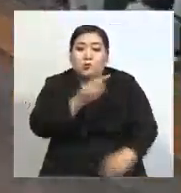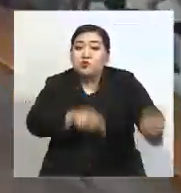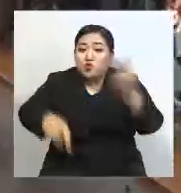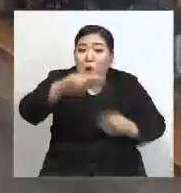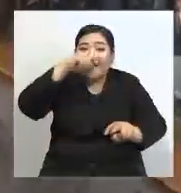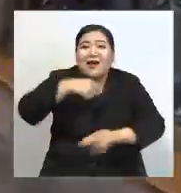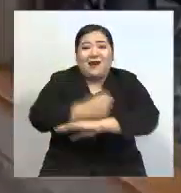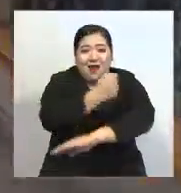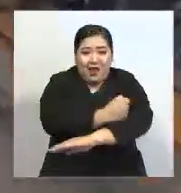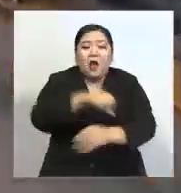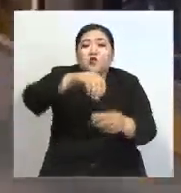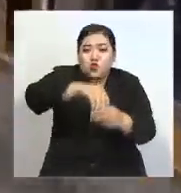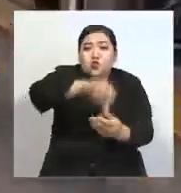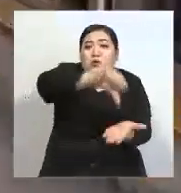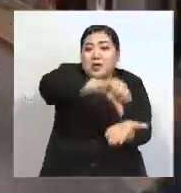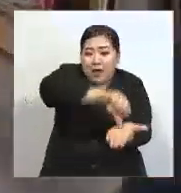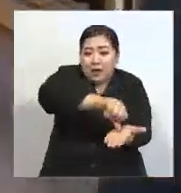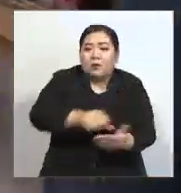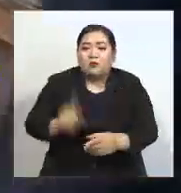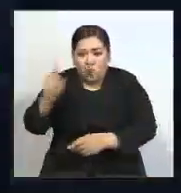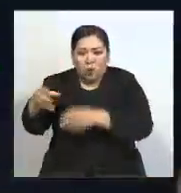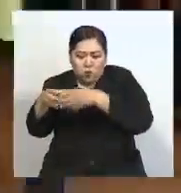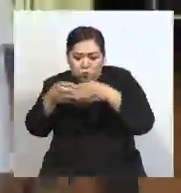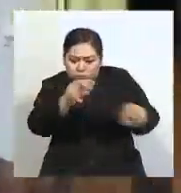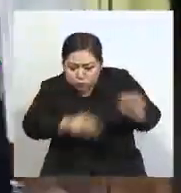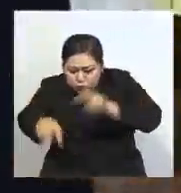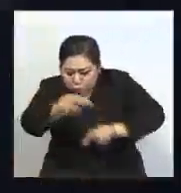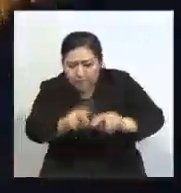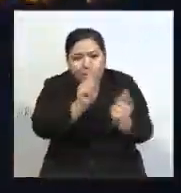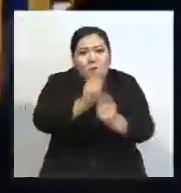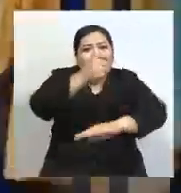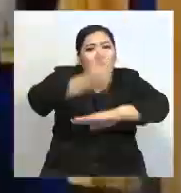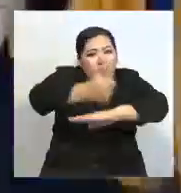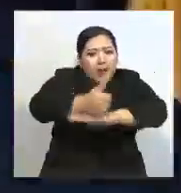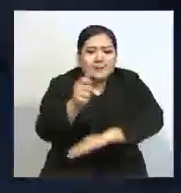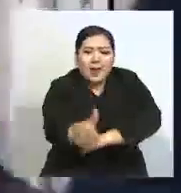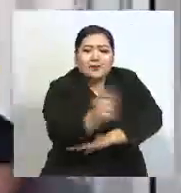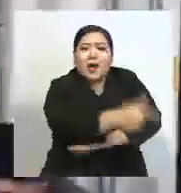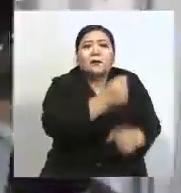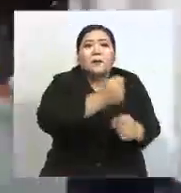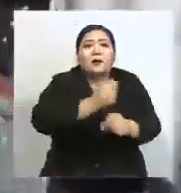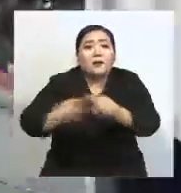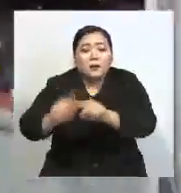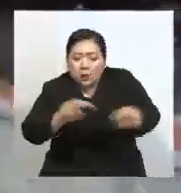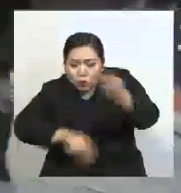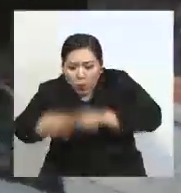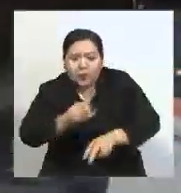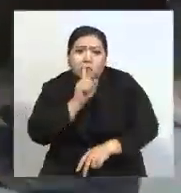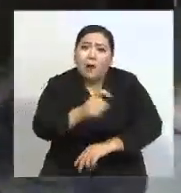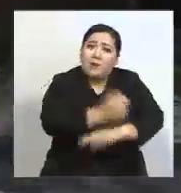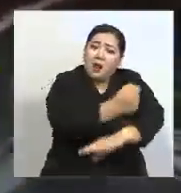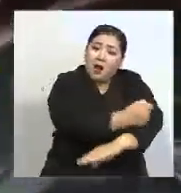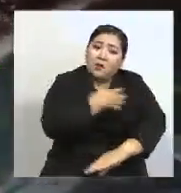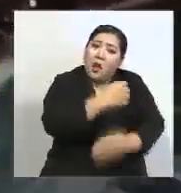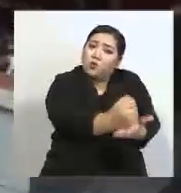านนะคะให้ลงพื้นที่ไปตรวจเยี่ยมแรงงานไทยแล้วก็ไปประสานกับนายจ้างเพื่อสำรวจความต้องการของแรงงานว่าอยากจะให้ช่วยเหลื